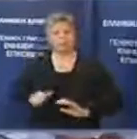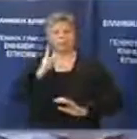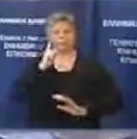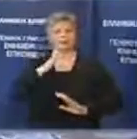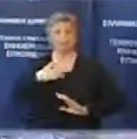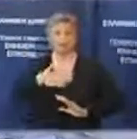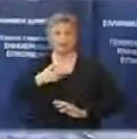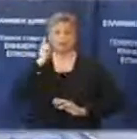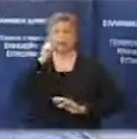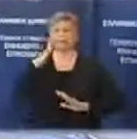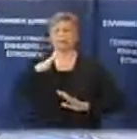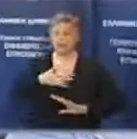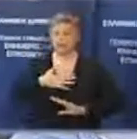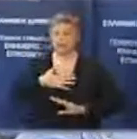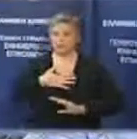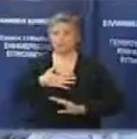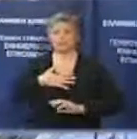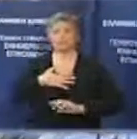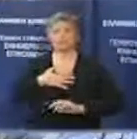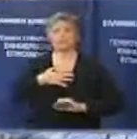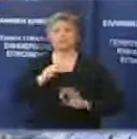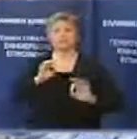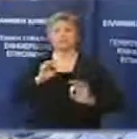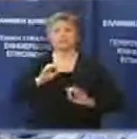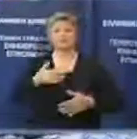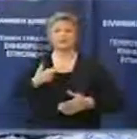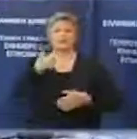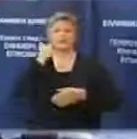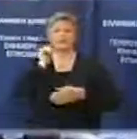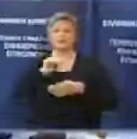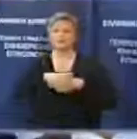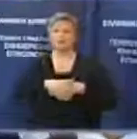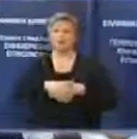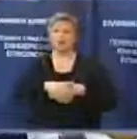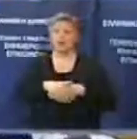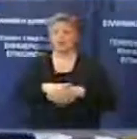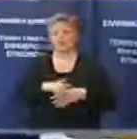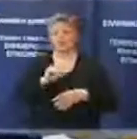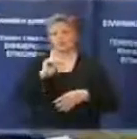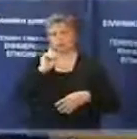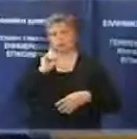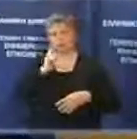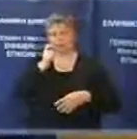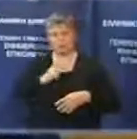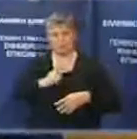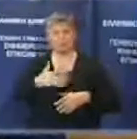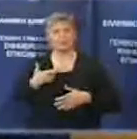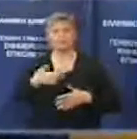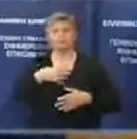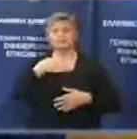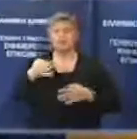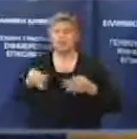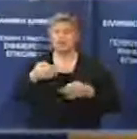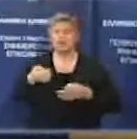παρά τις δικές σας δηλώσεις, επικαλούμε τη χθεσινοβραδινή για παράδειγμα παρέμβασή σας, ο κύριος Καμένος και οι ανεξάρτητοι Έλληνες